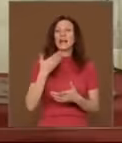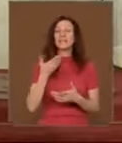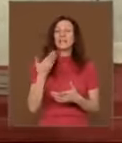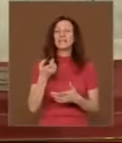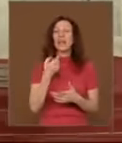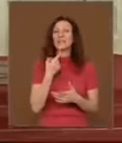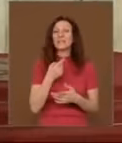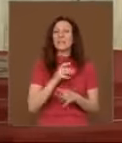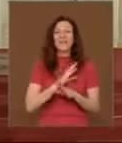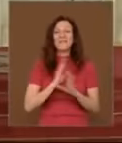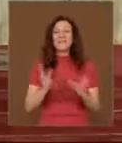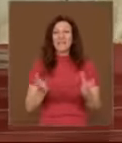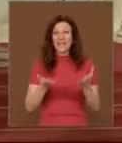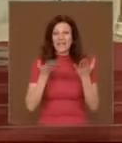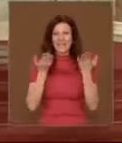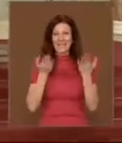когато